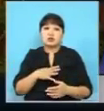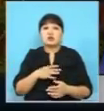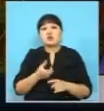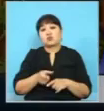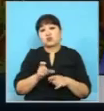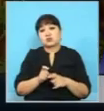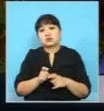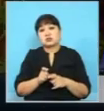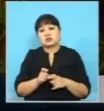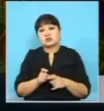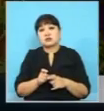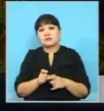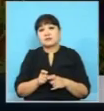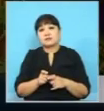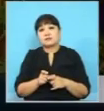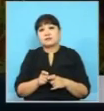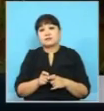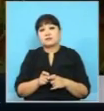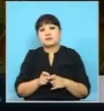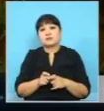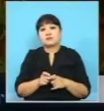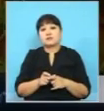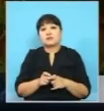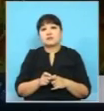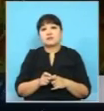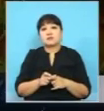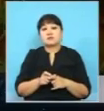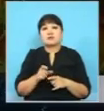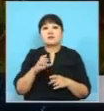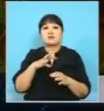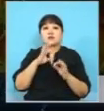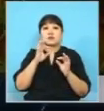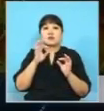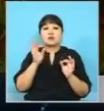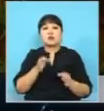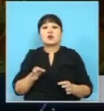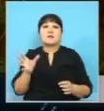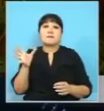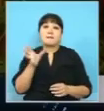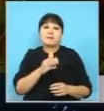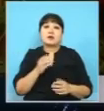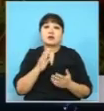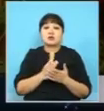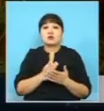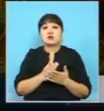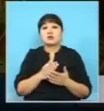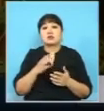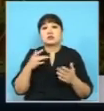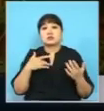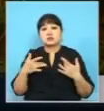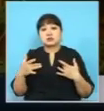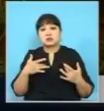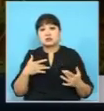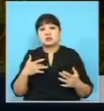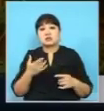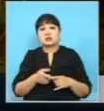Өте жаңағы тәнті болдық өнеріне, өнер азаматтарының. Барлық тек қана осы